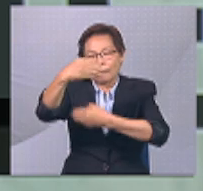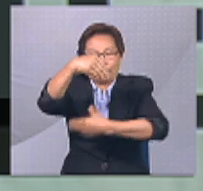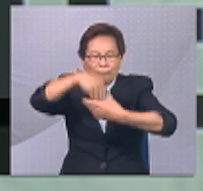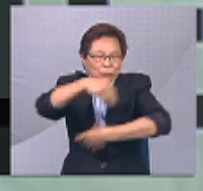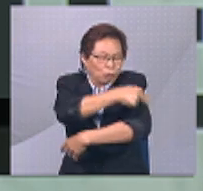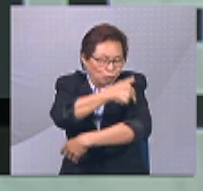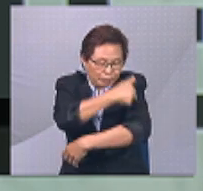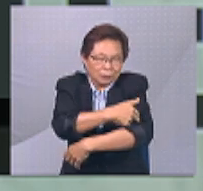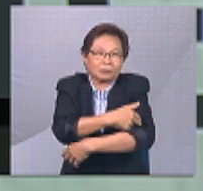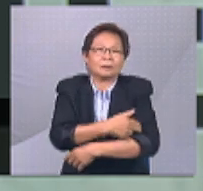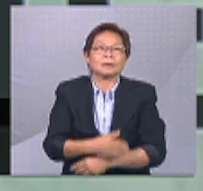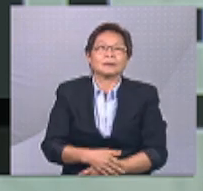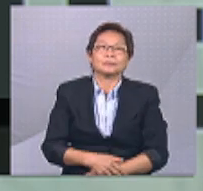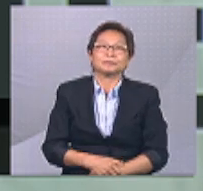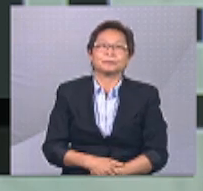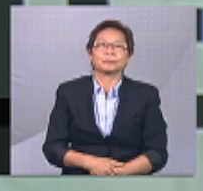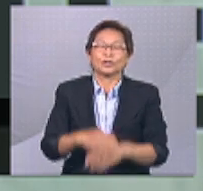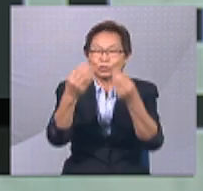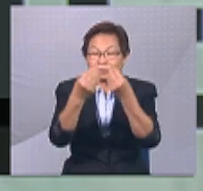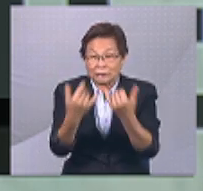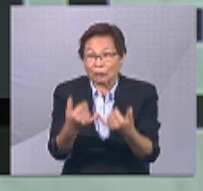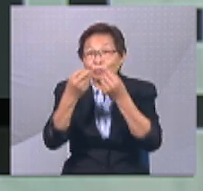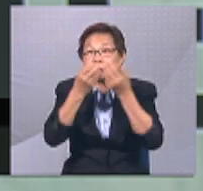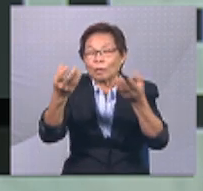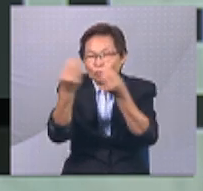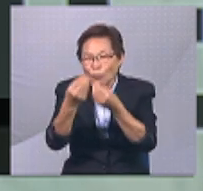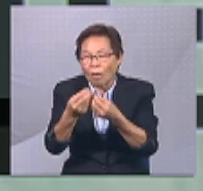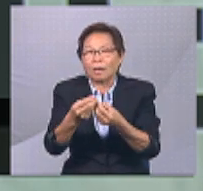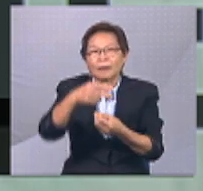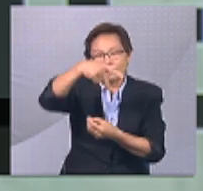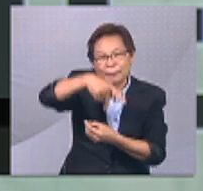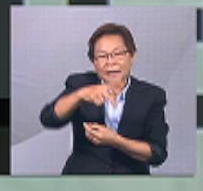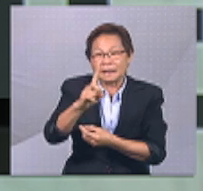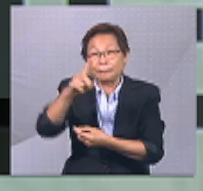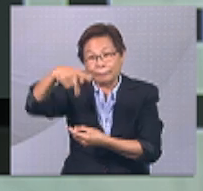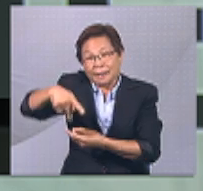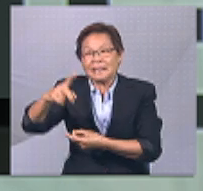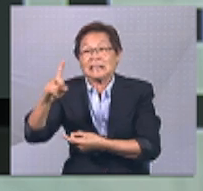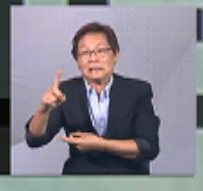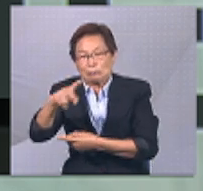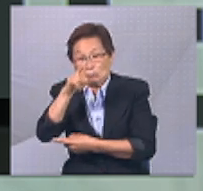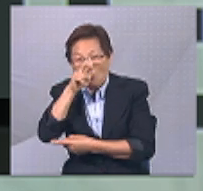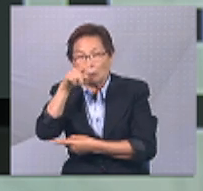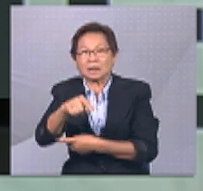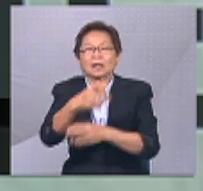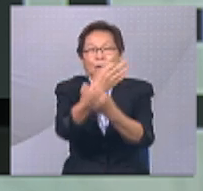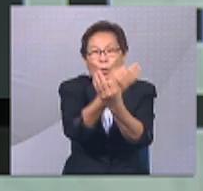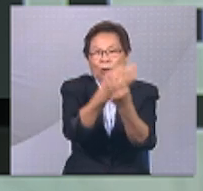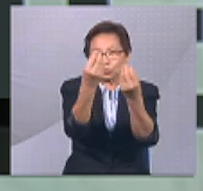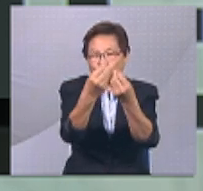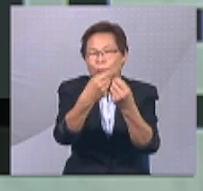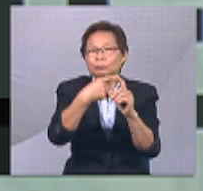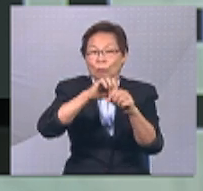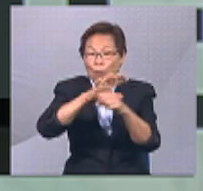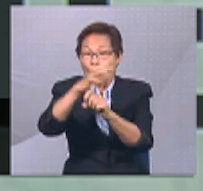dimaklumkan statistik Perintah Kawalan Pergerakan diperketatkan. Di Keluang, jumlah kes